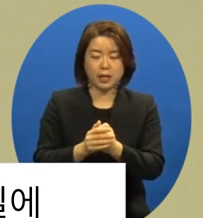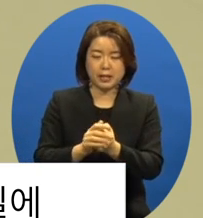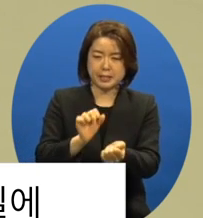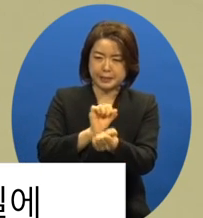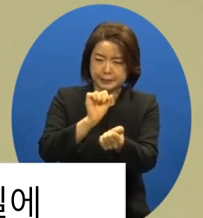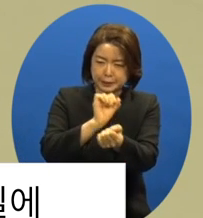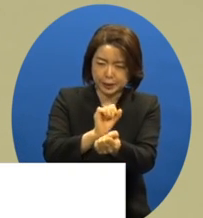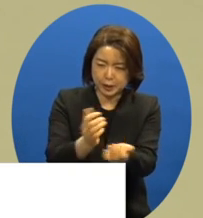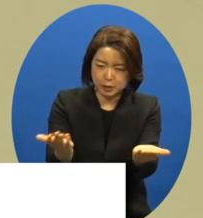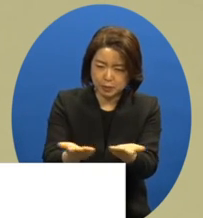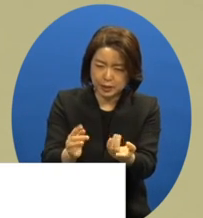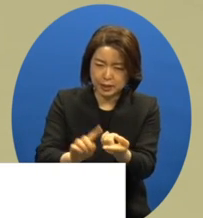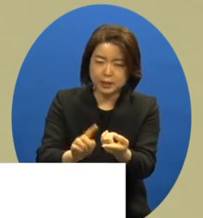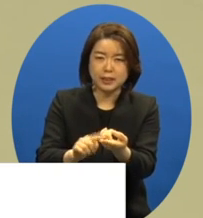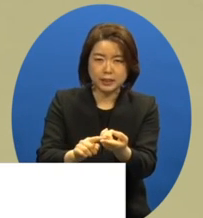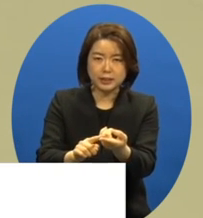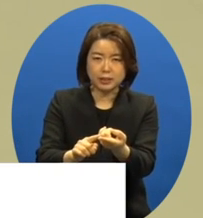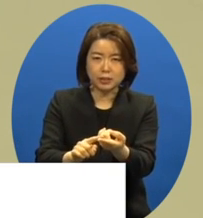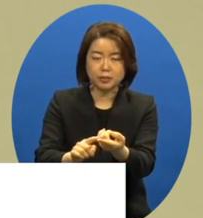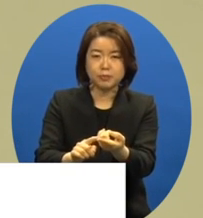전염되어지는 일에 어떤